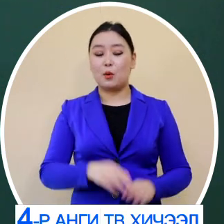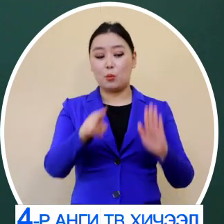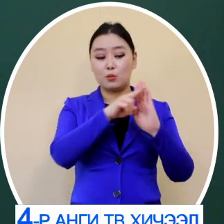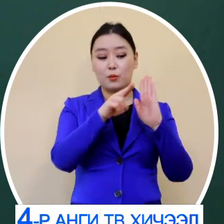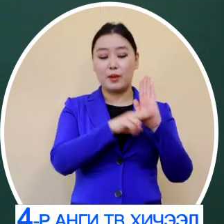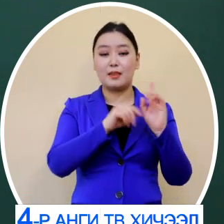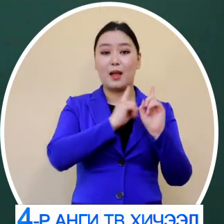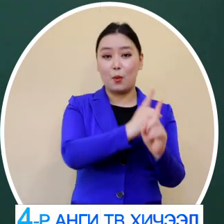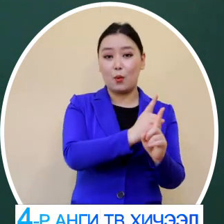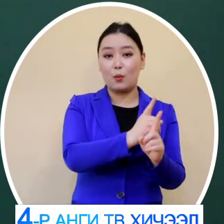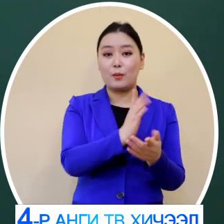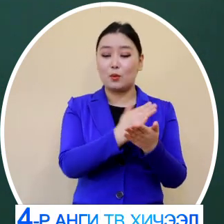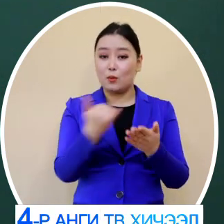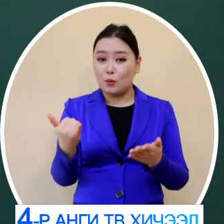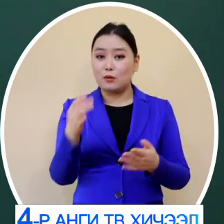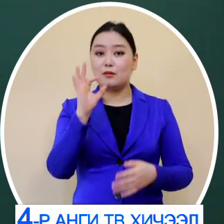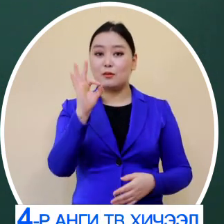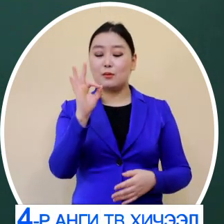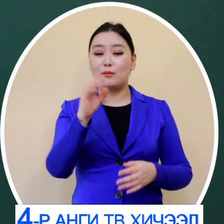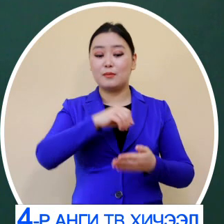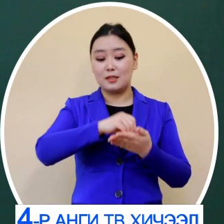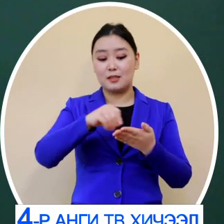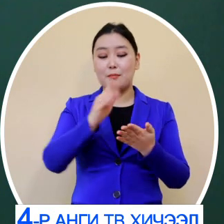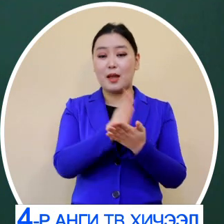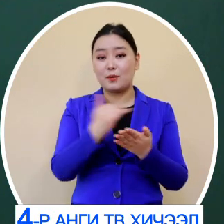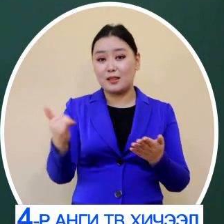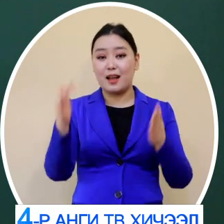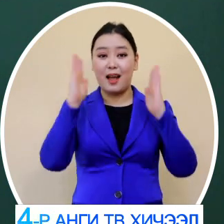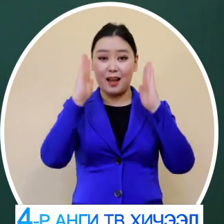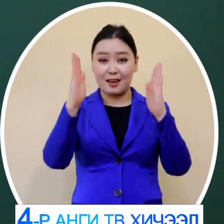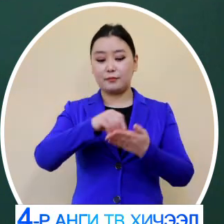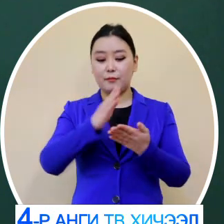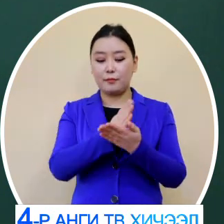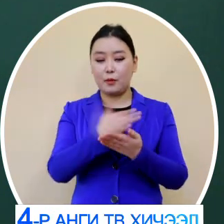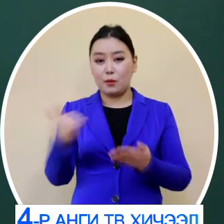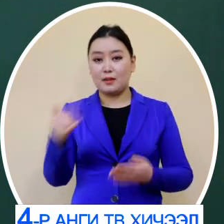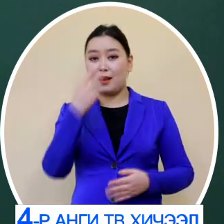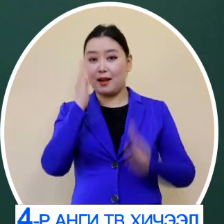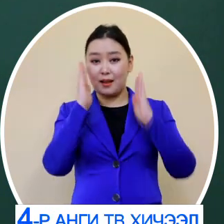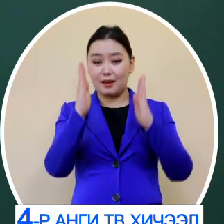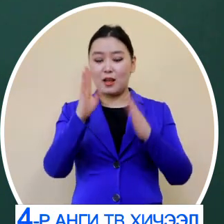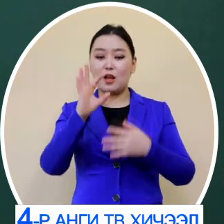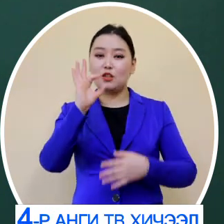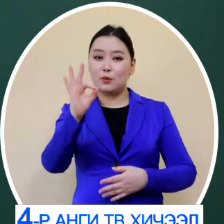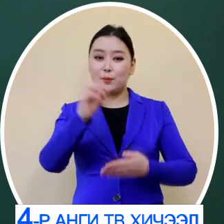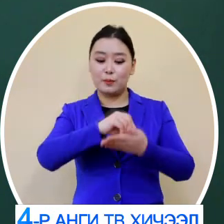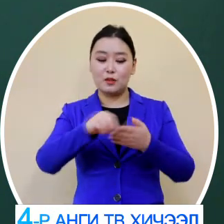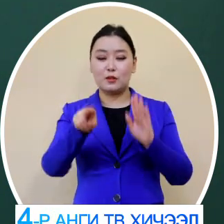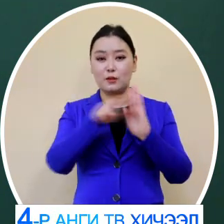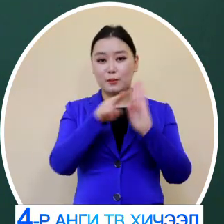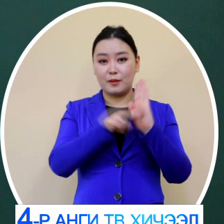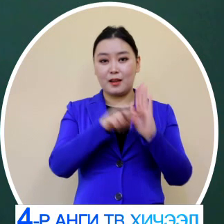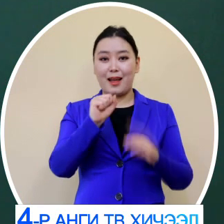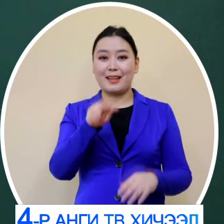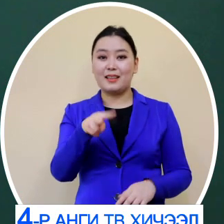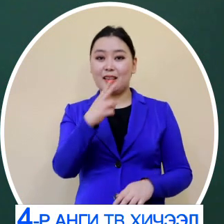уриалга маань бүтцийн дагуу зөв бичигдсэн байна уу гэдгийг анхаараарай. За мөн зөв бичих дүрмийн алдаатай үг байгаа эсгийг